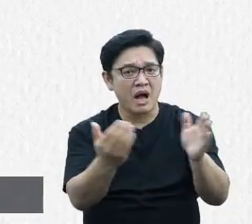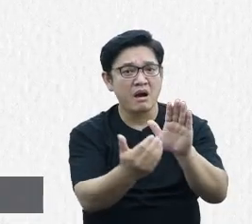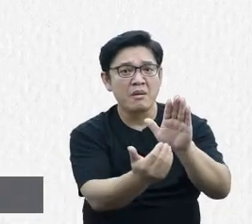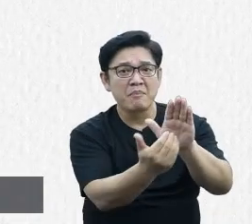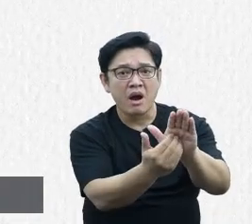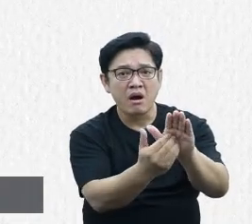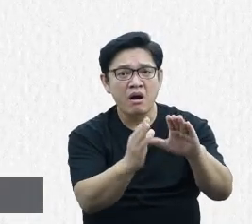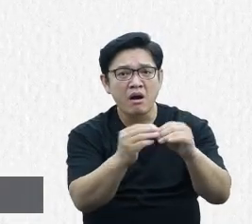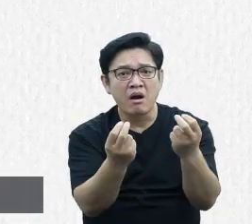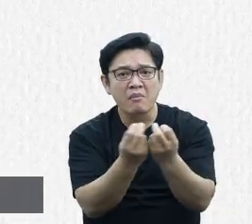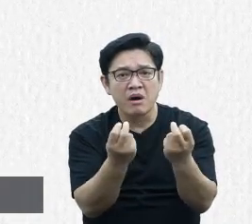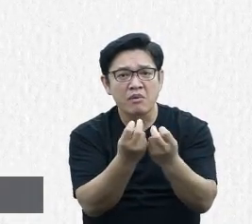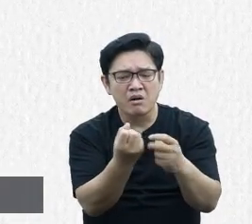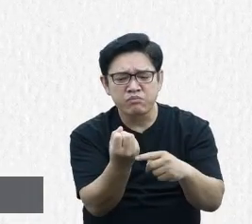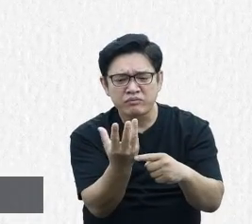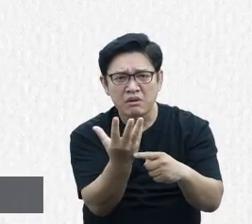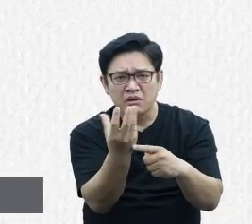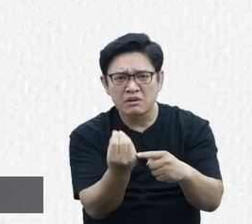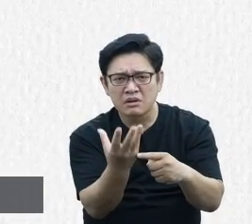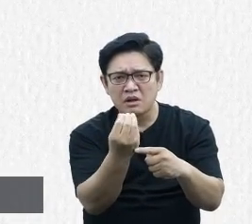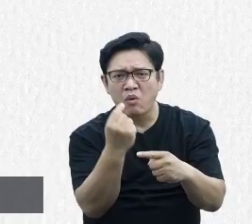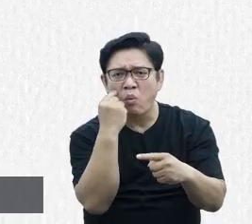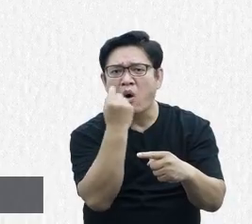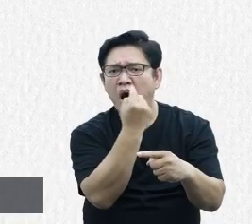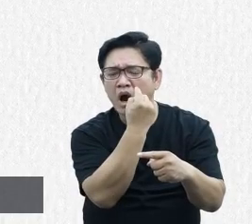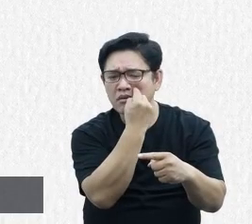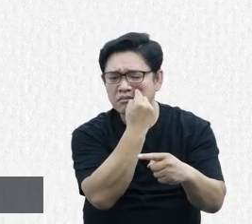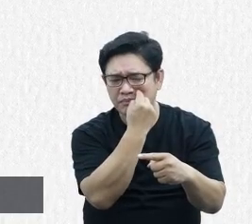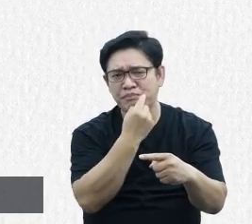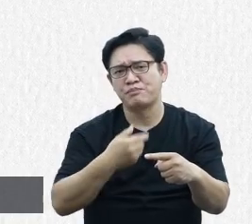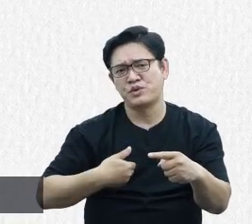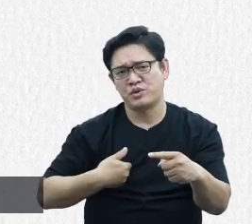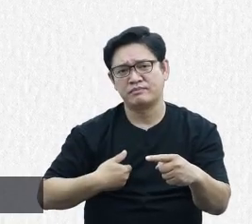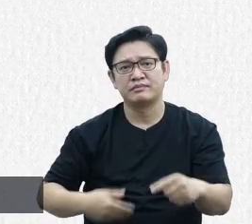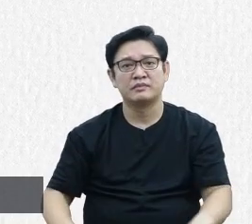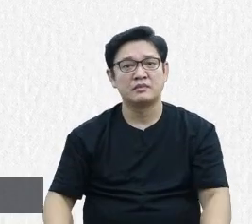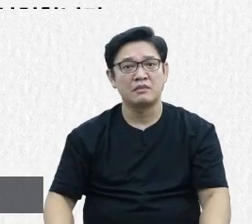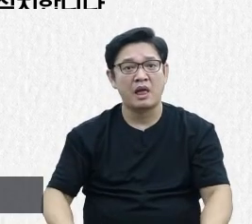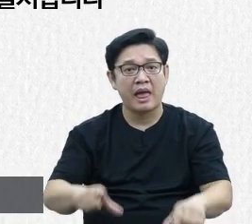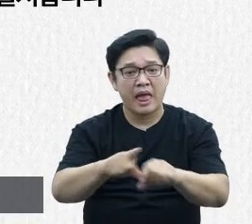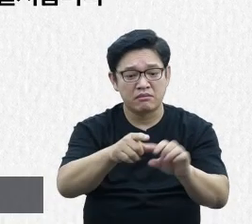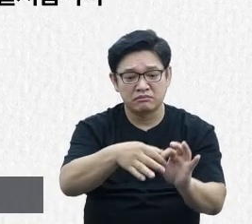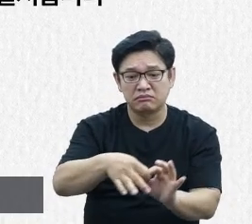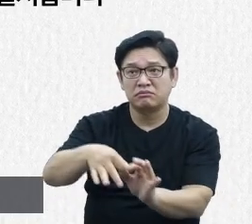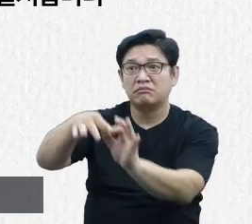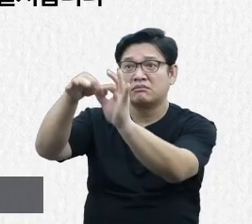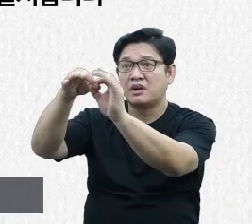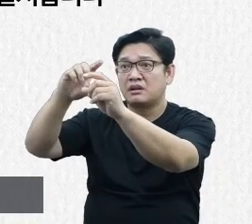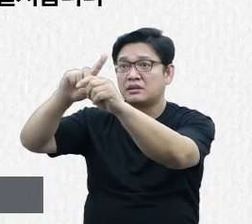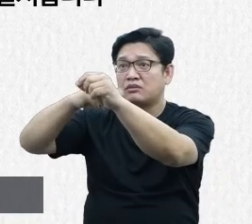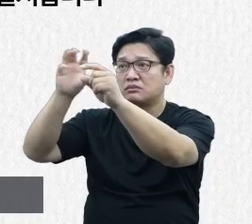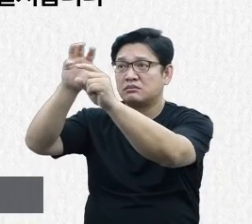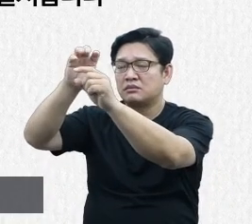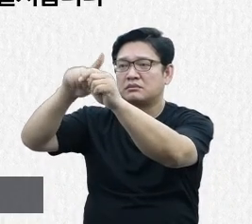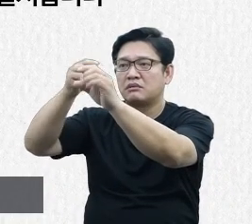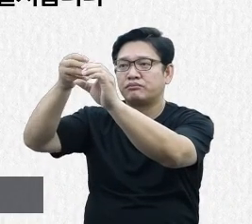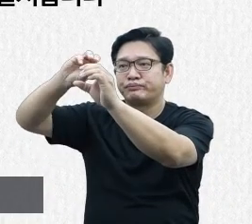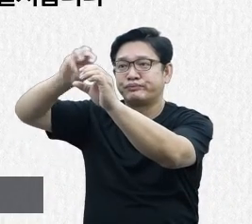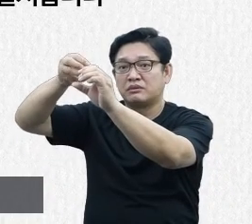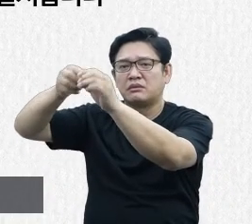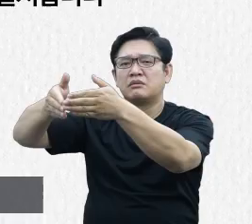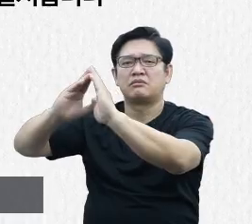가스 사고 예방을 위해서는 가스불을 켤 때 불이 잘 붙었는지 확인하고 가스 자동 차단기를 설치하도록